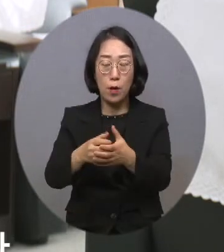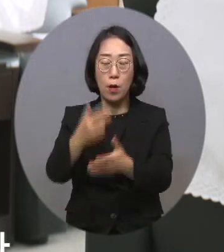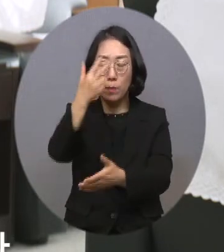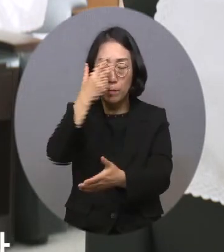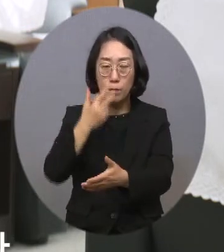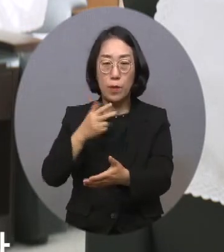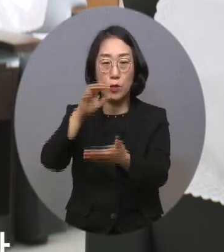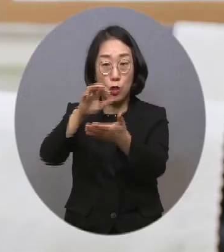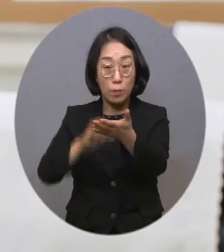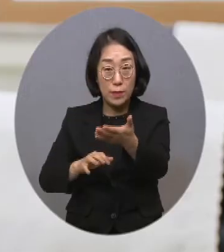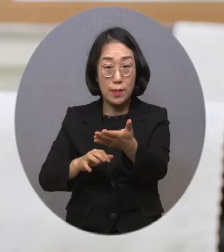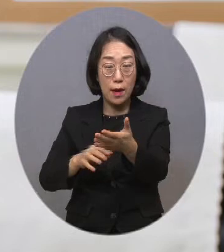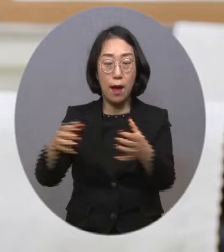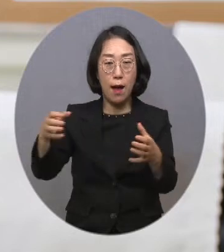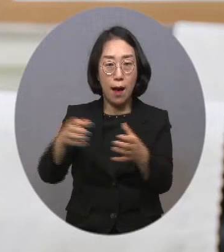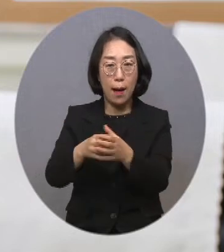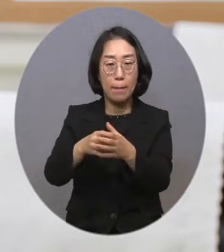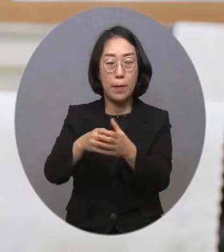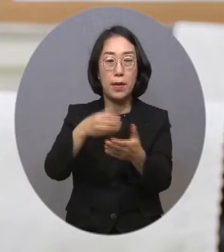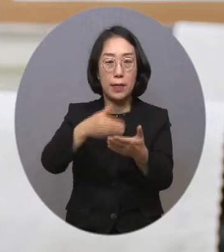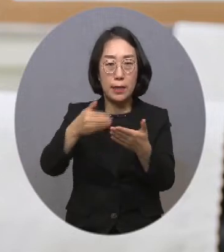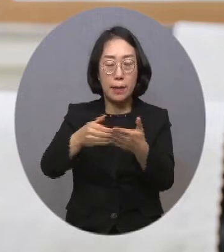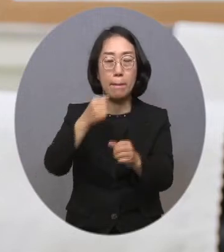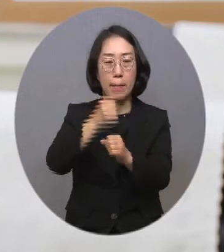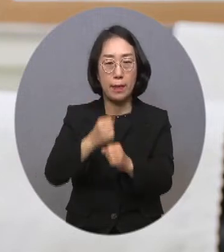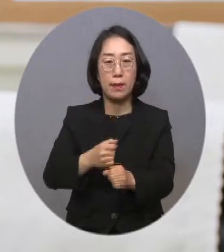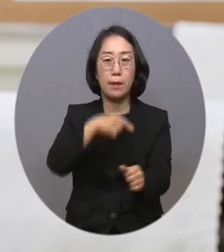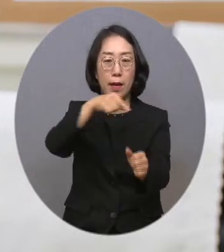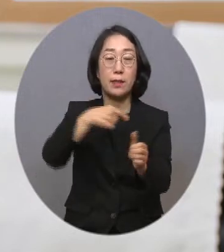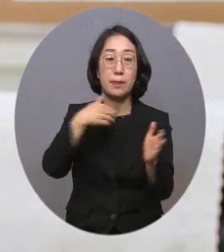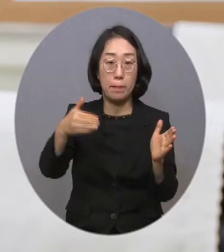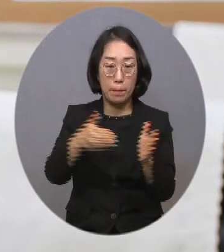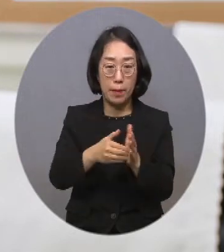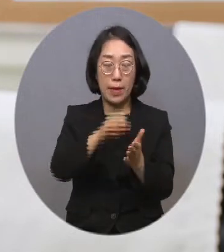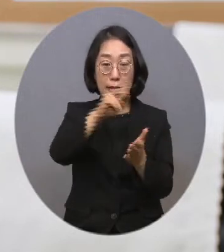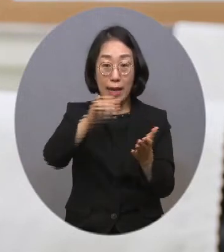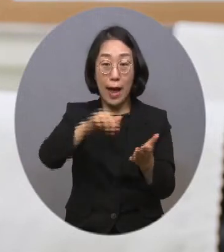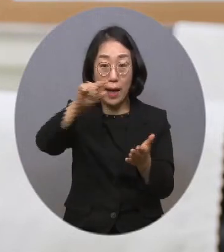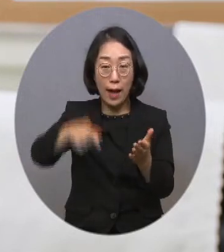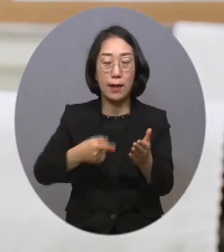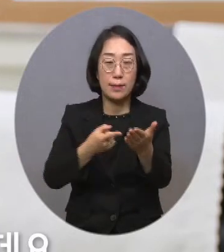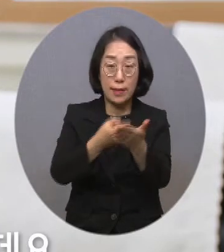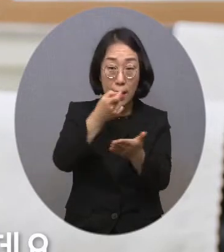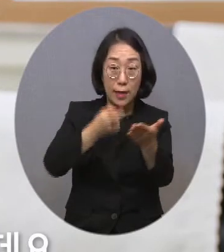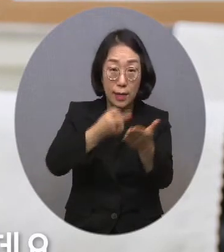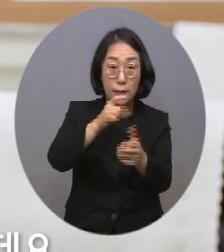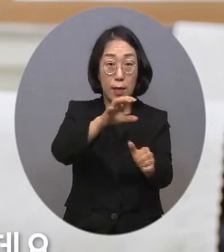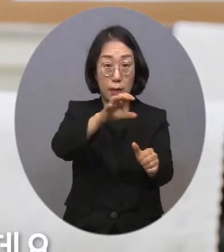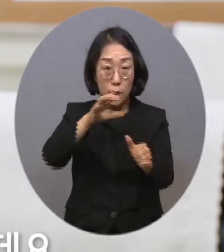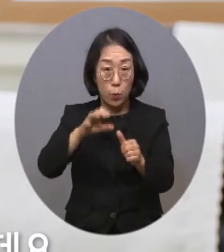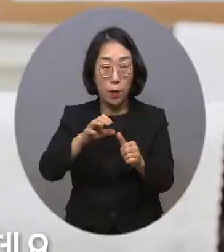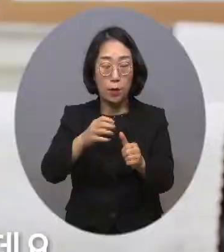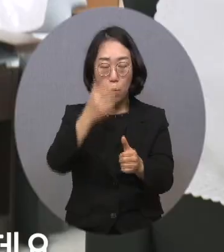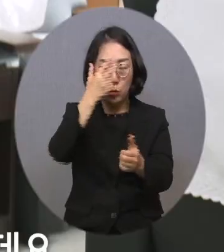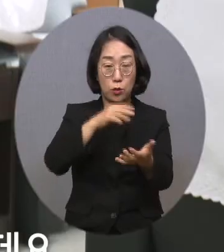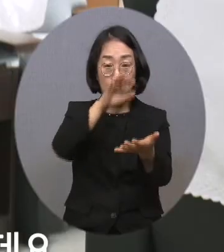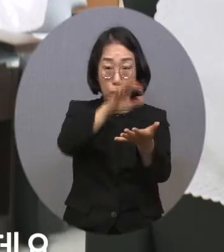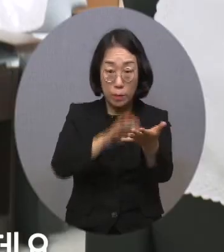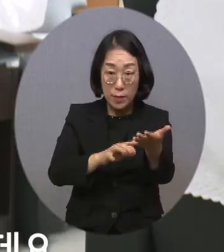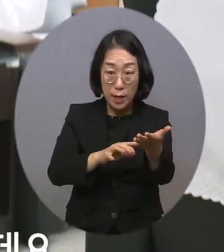점자 캘리그라피입니다. 미술교과의 양각과 음각으로 새기기 단원에서 점자와